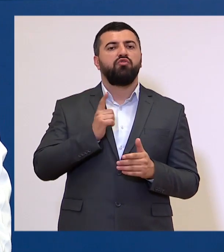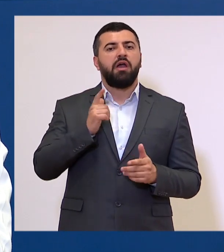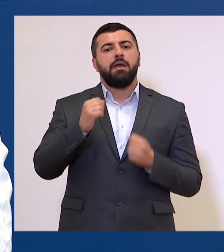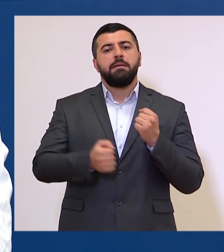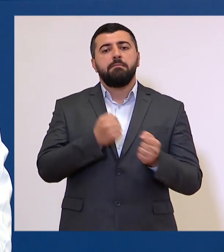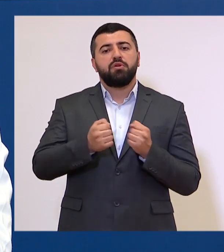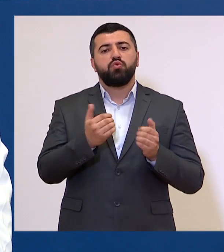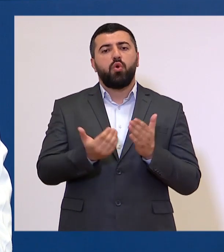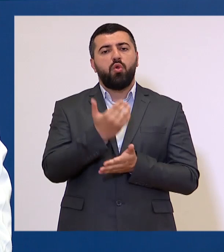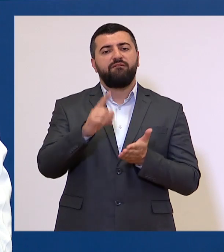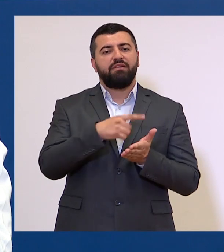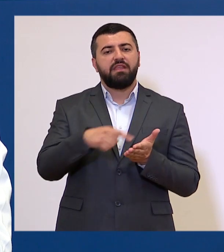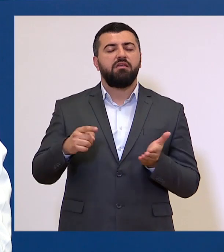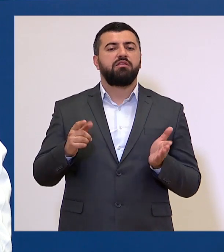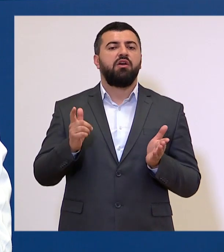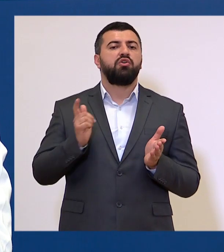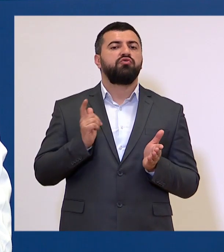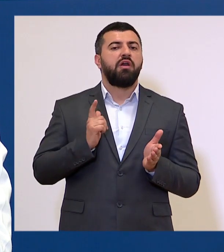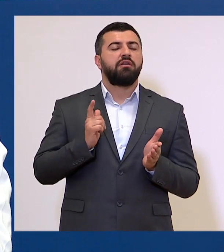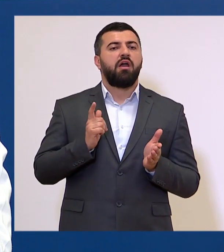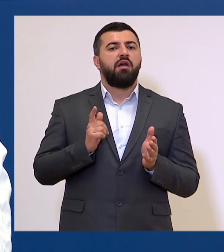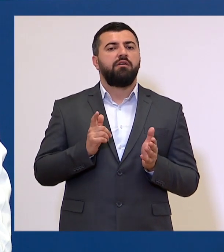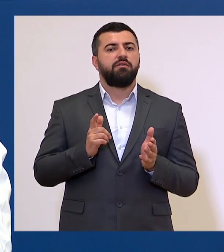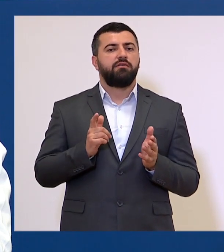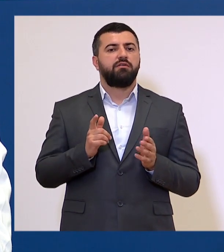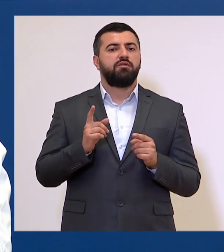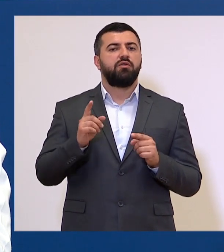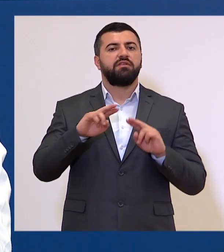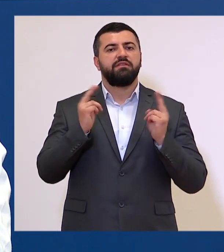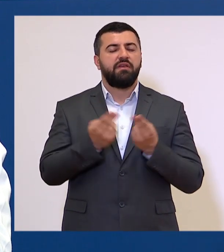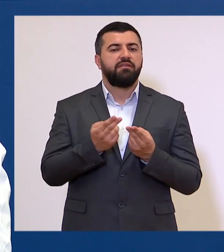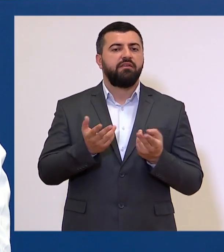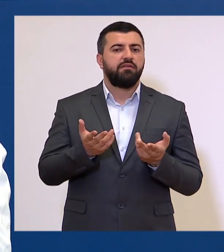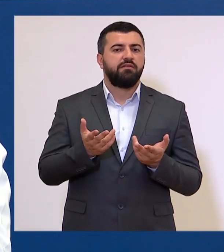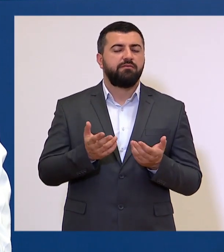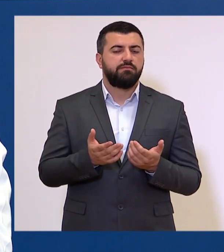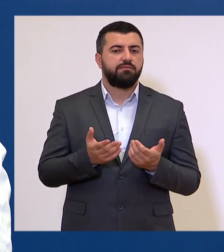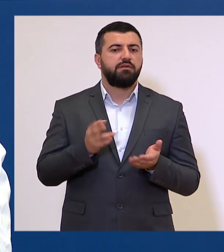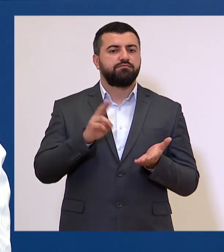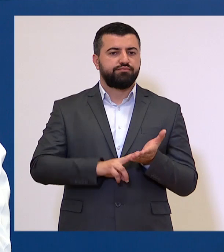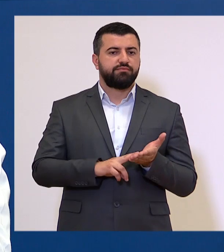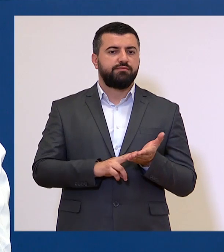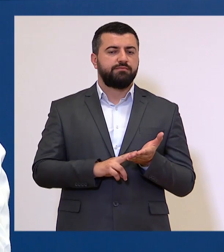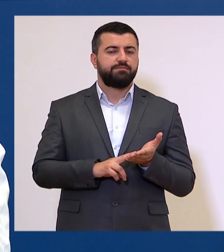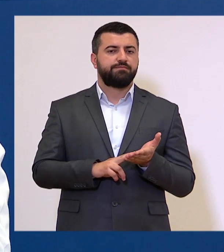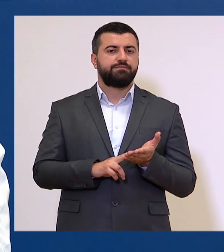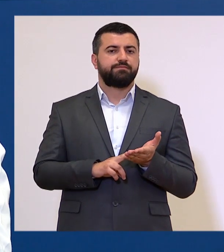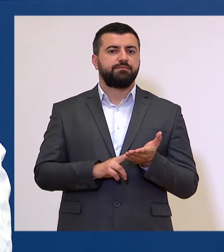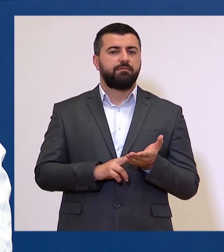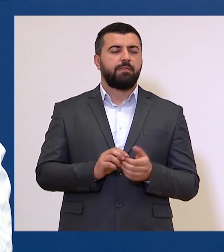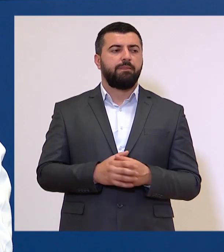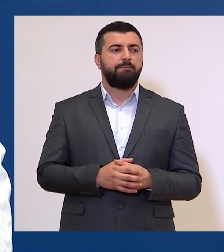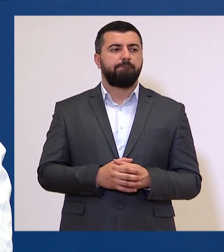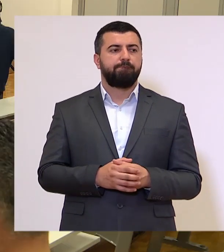bi mogli da otkrijemo određeni broj slučajeva, ali koje bi posle potvrdili opet PCR metodom kao jednom metodom koja je